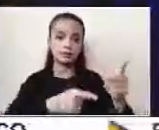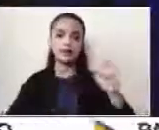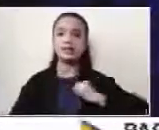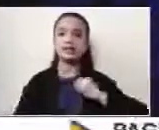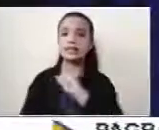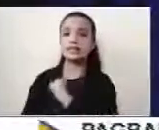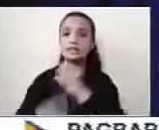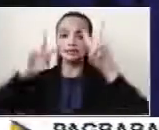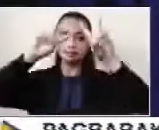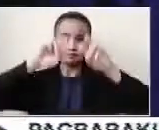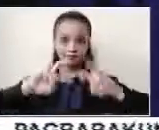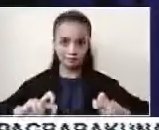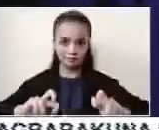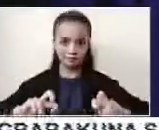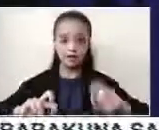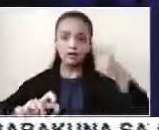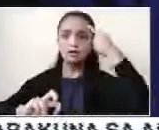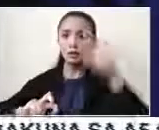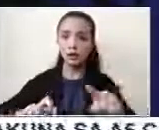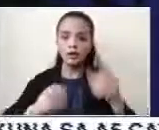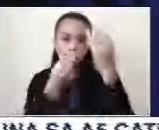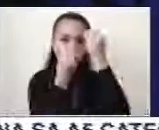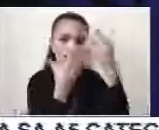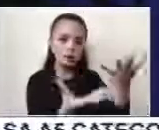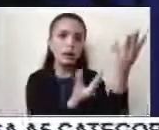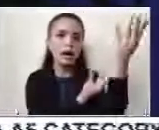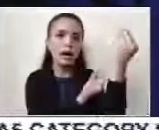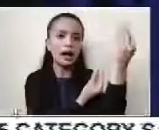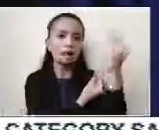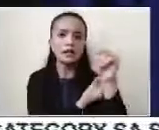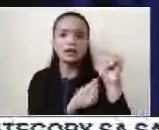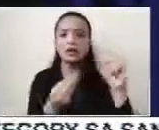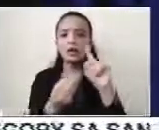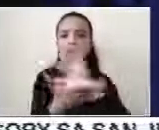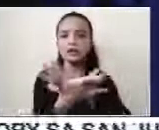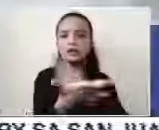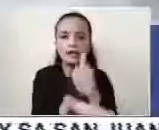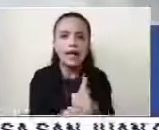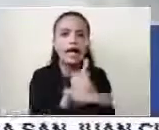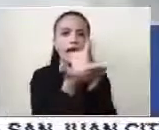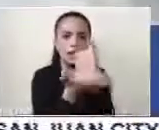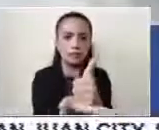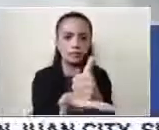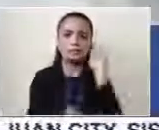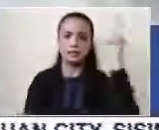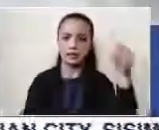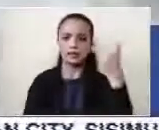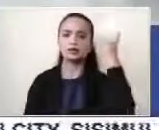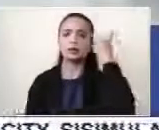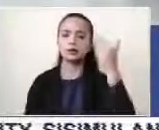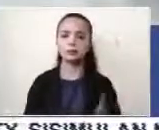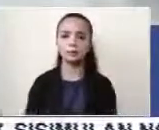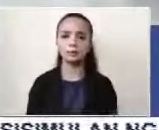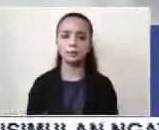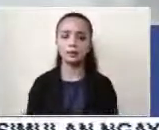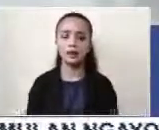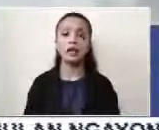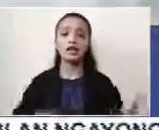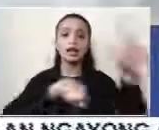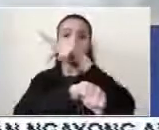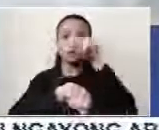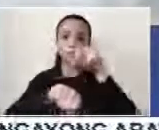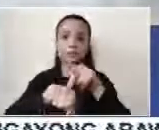press briefing, sinabi ng opisyal na tumaas ng 72% ang export growth ng Pilipinas dahil pinayagan